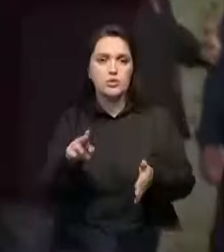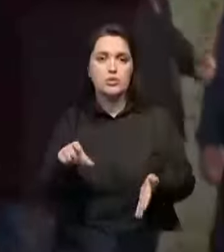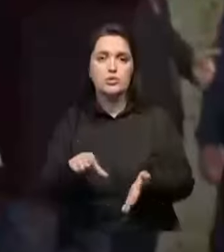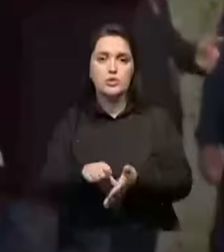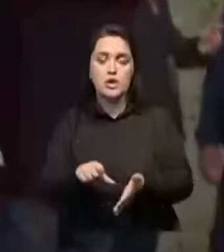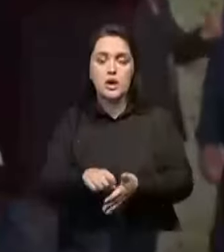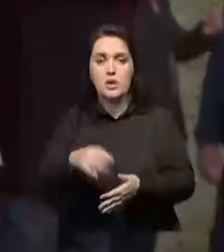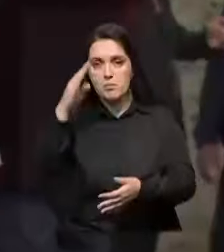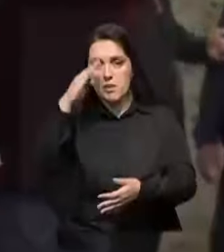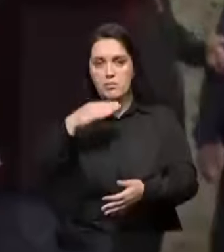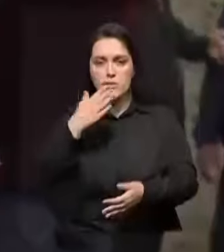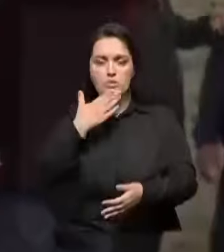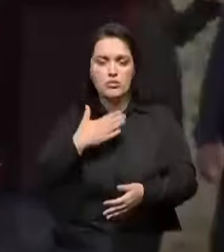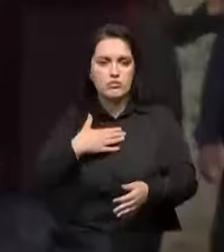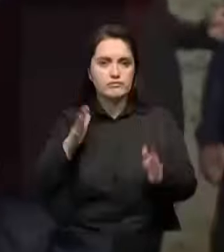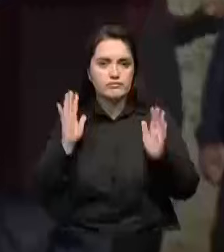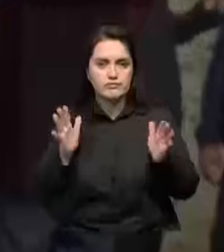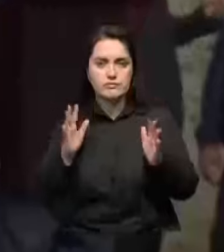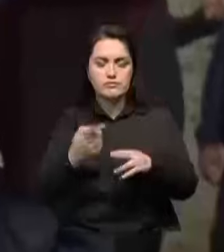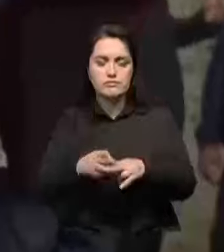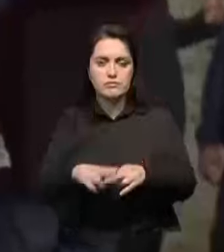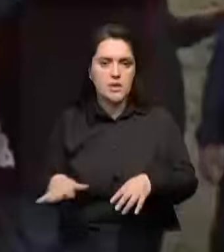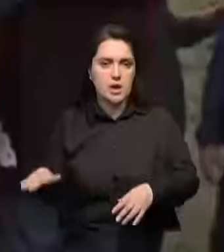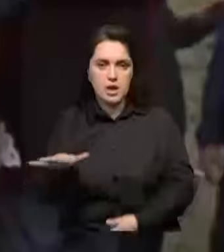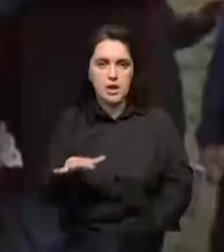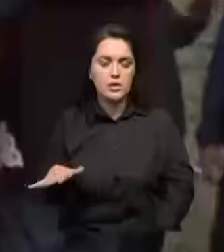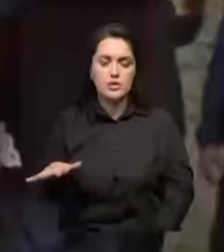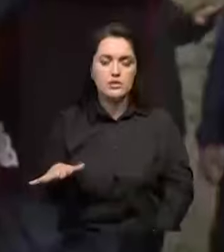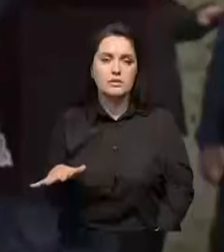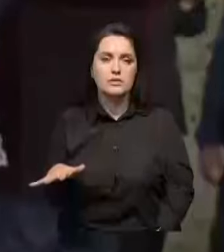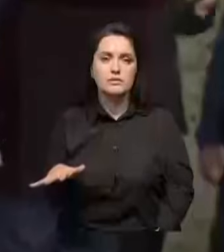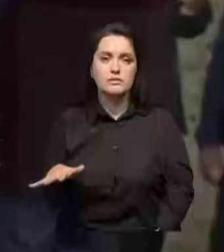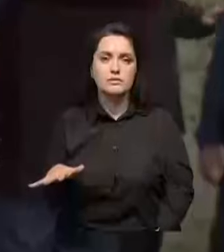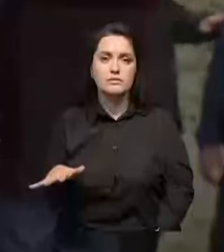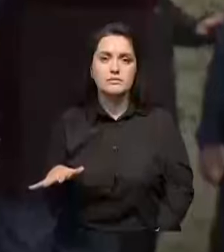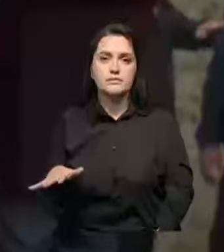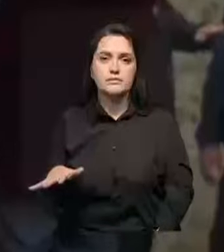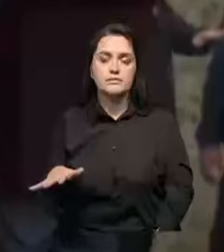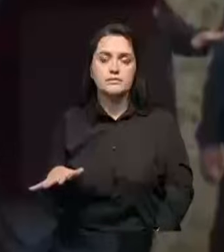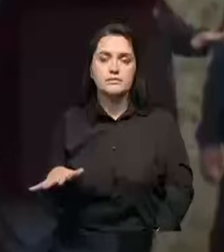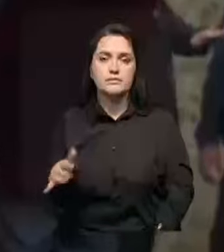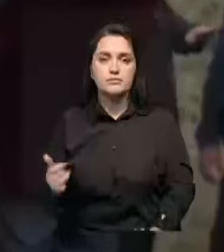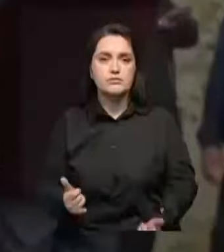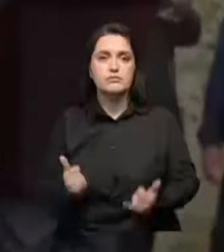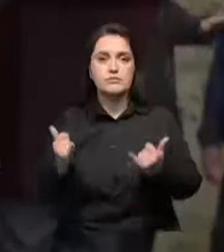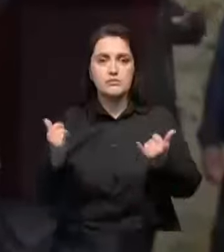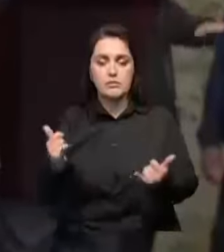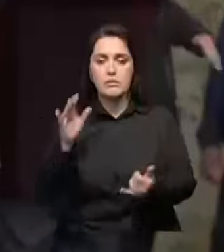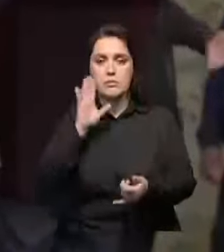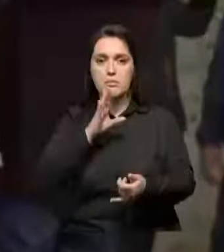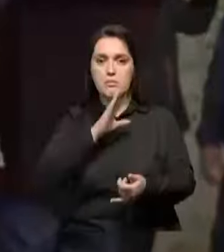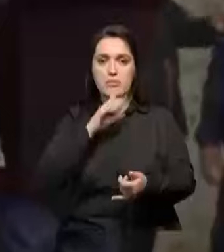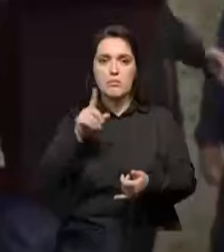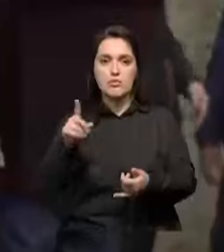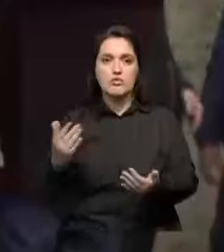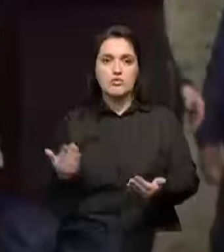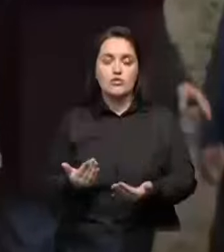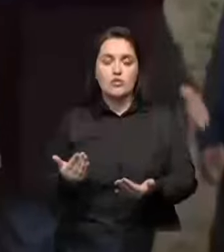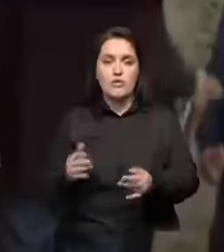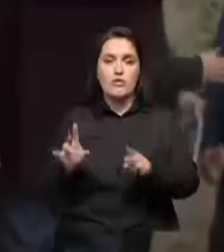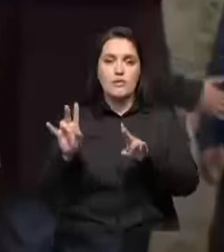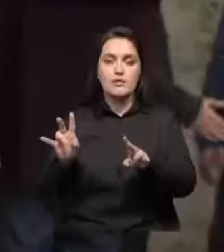очень любил этот район, вот, поэтому мы в память, мать до сих пор живет в этом доме,